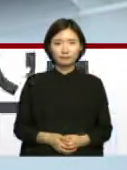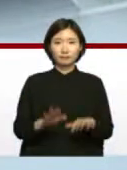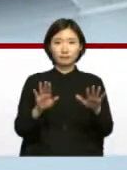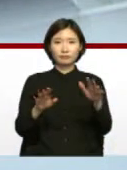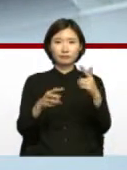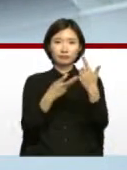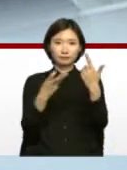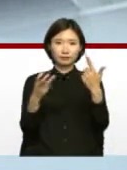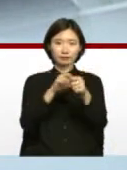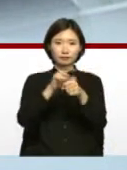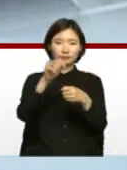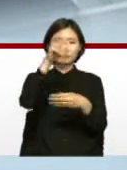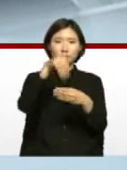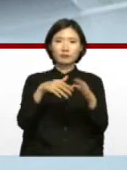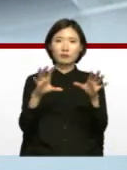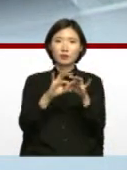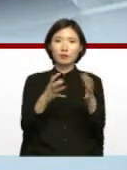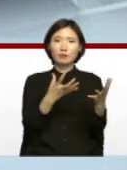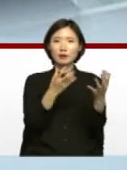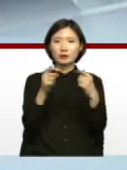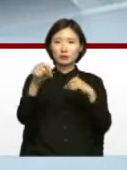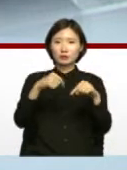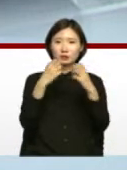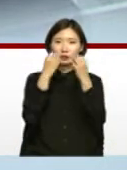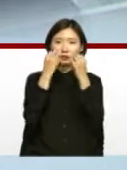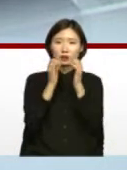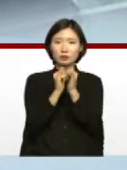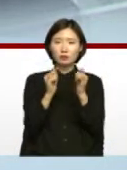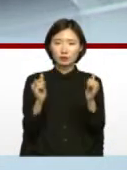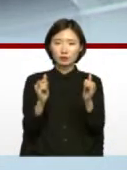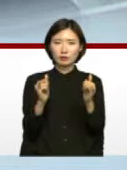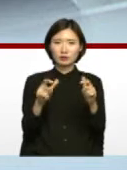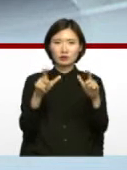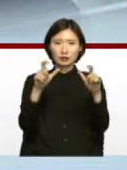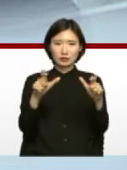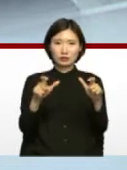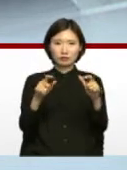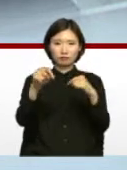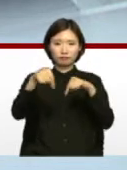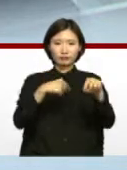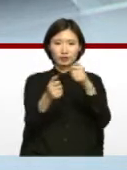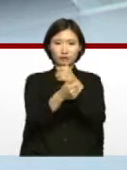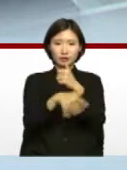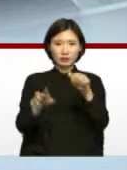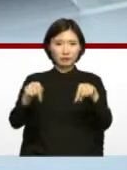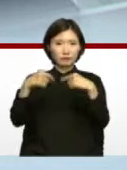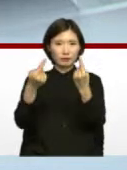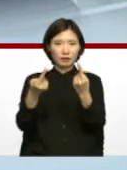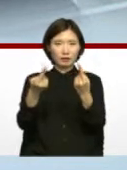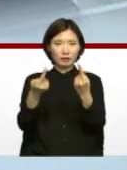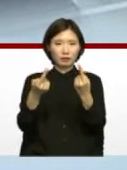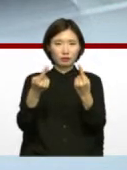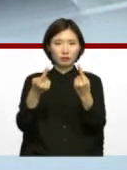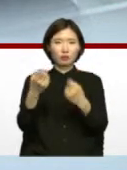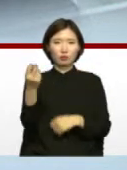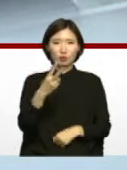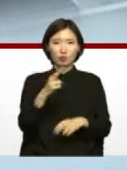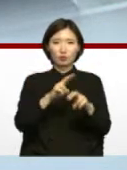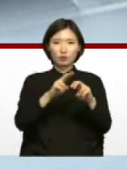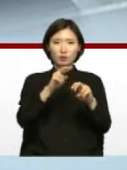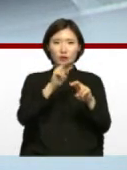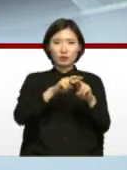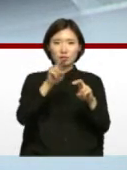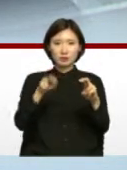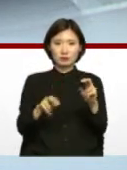이번 6.13 지방선거를 통해 많은 정치 신인들이 지역 정계에 발을 들여놓았습니다. 반대로 퇴장하는 인물들도